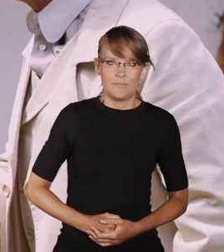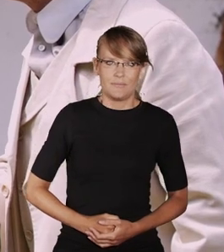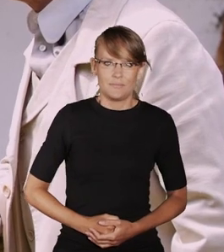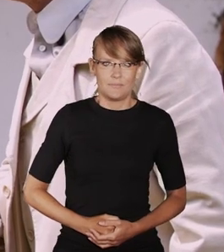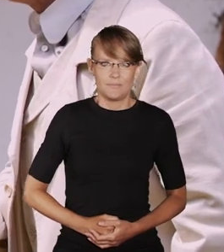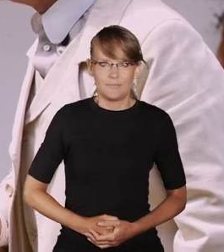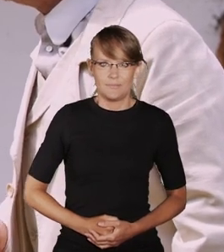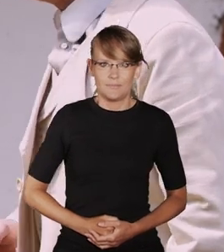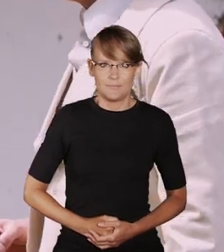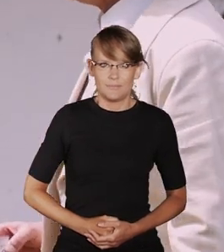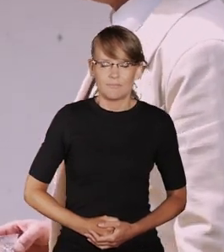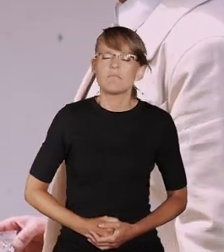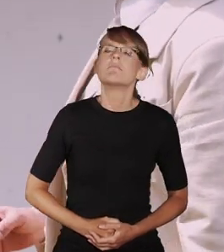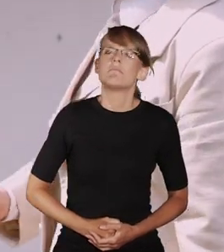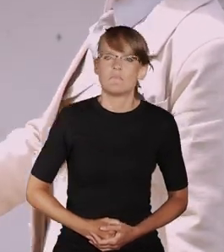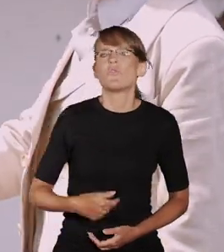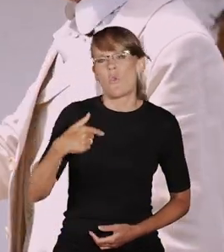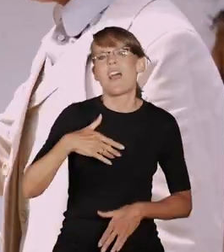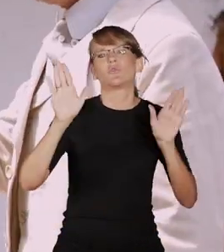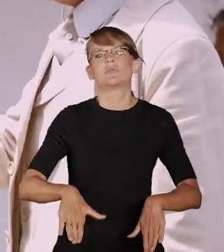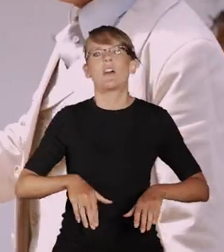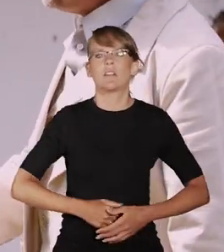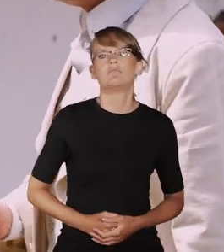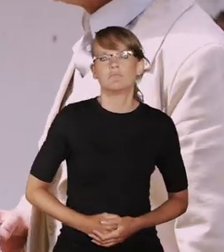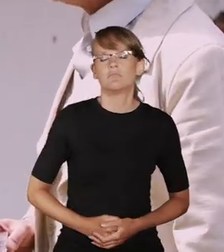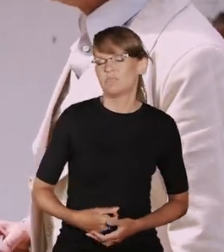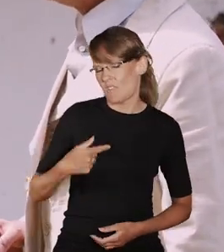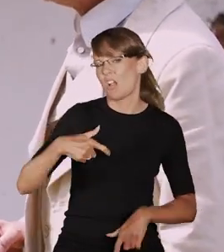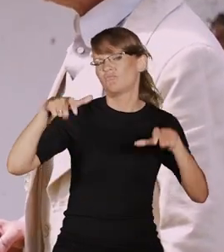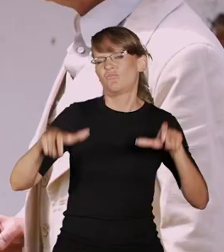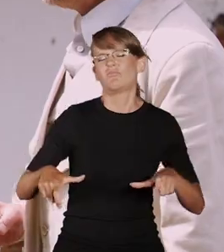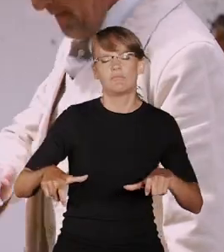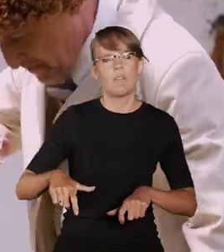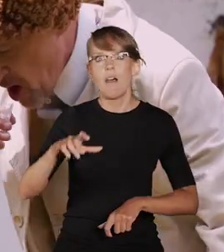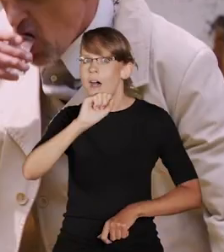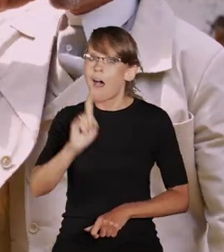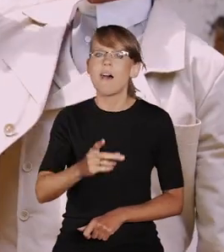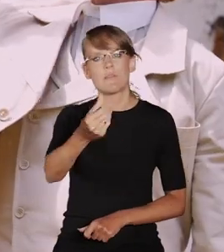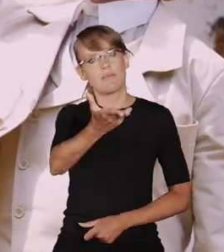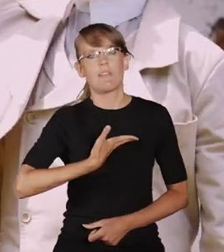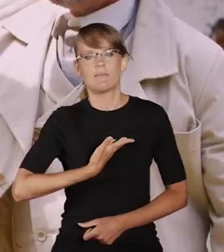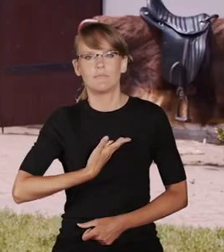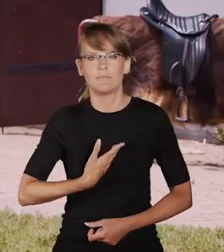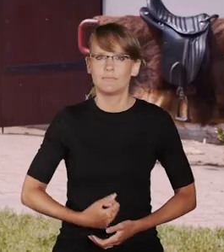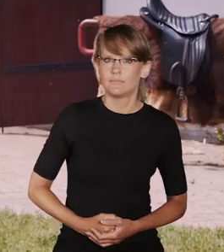nie mam pieniędzy? A więc nie zapłaci mi pani dziś? Nie mogę.